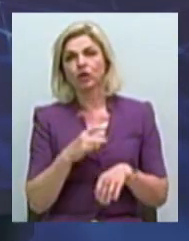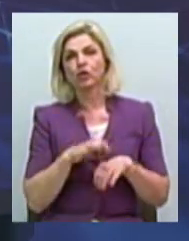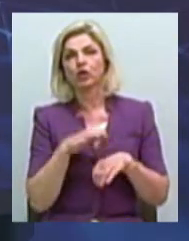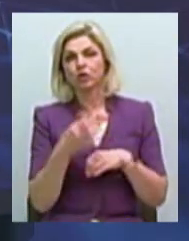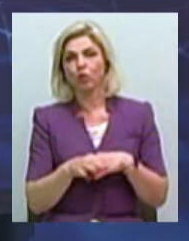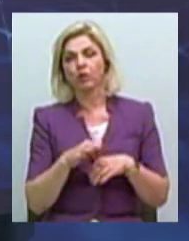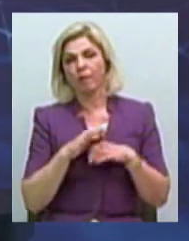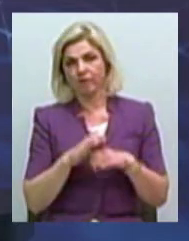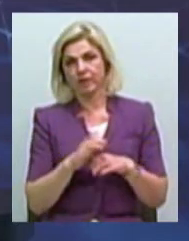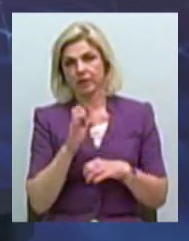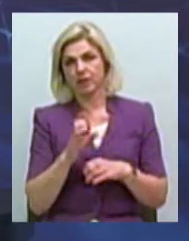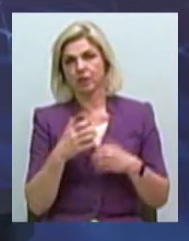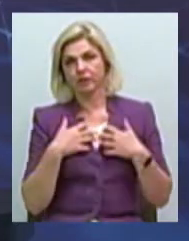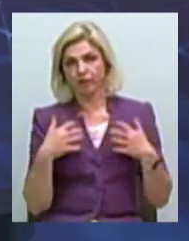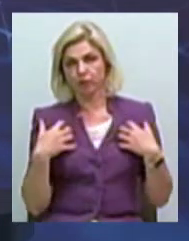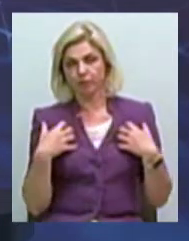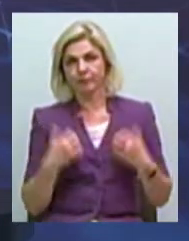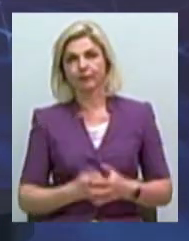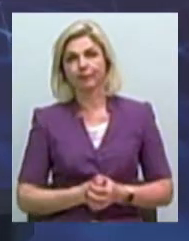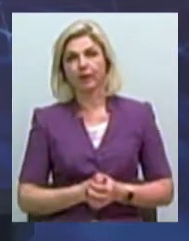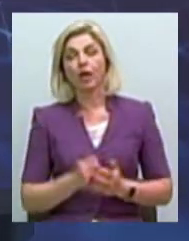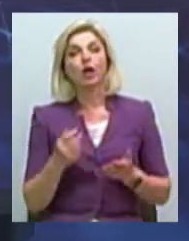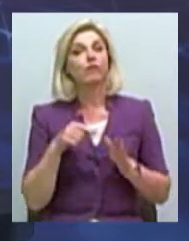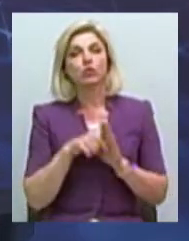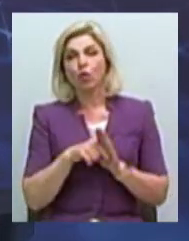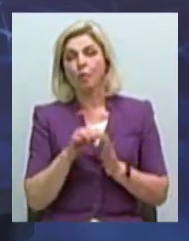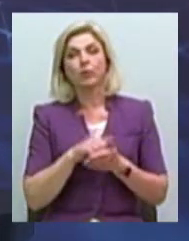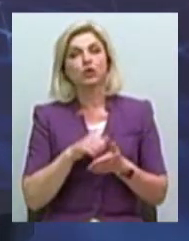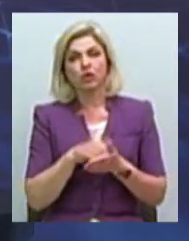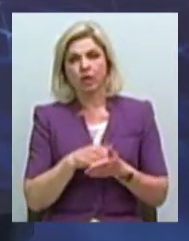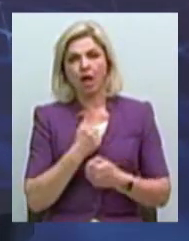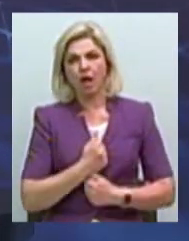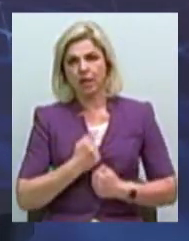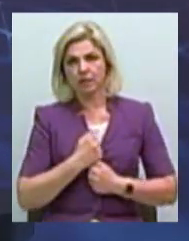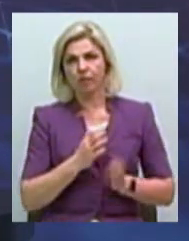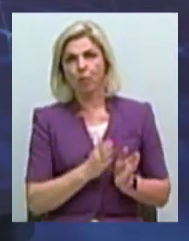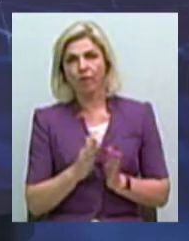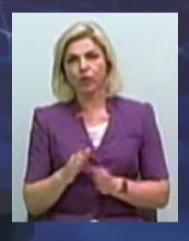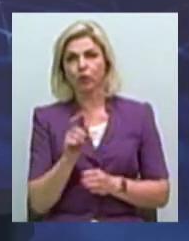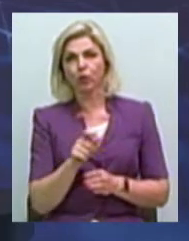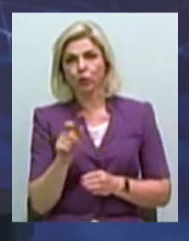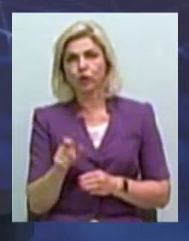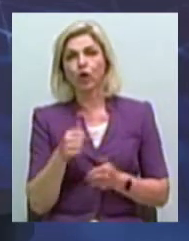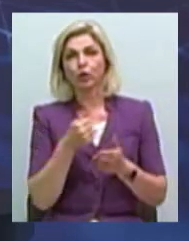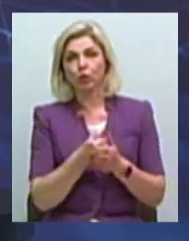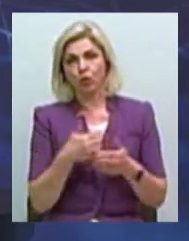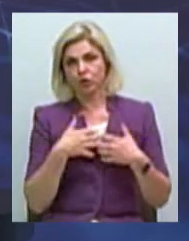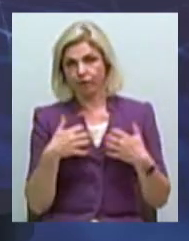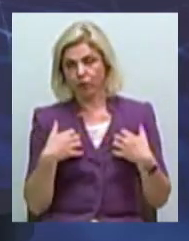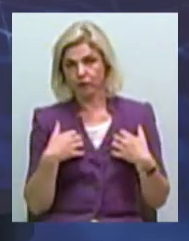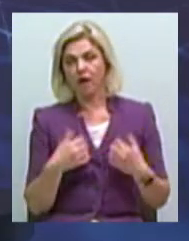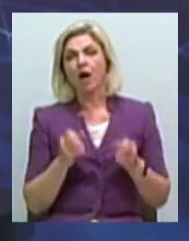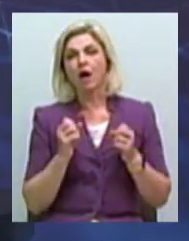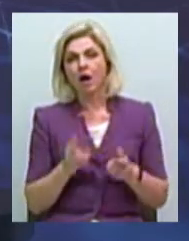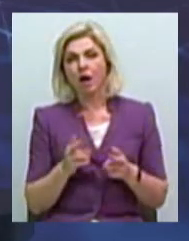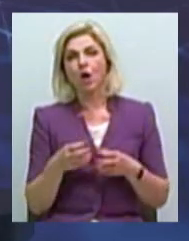жорстокого поводження з тваринами. В чому полягає причина агресивної поведінки людей по відношенню до тварин?